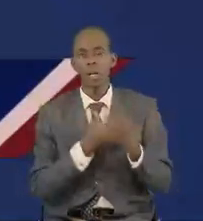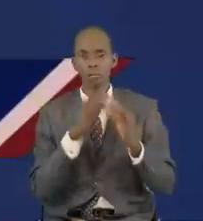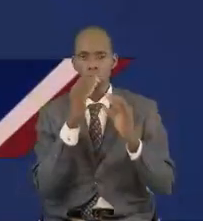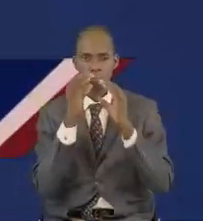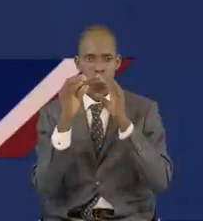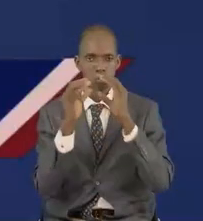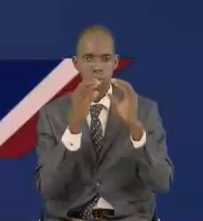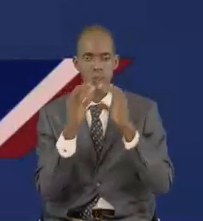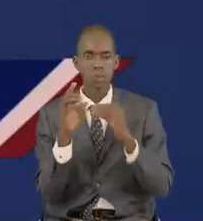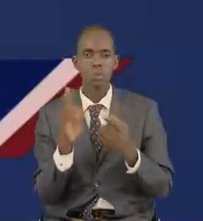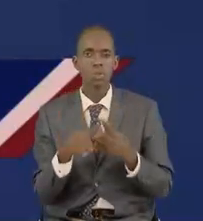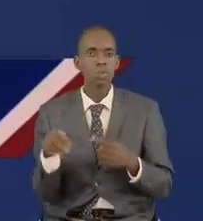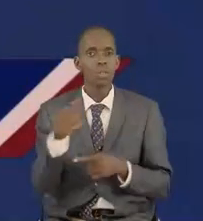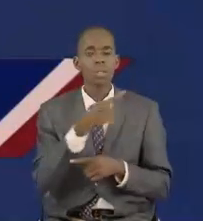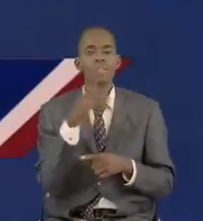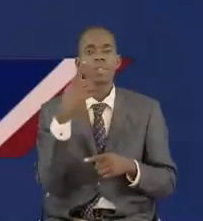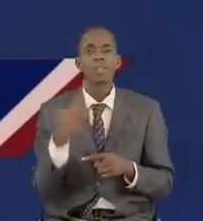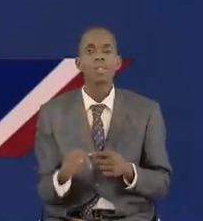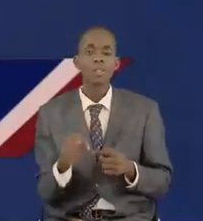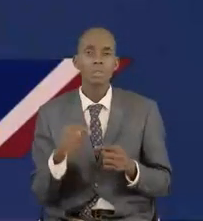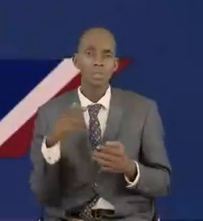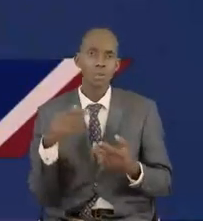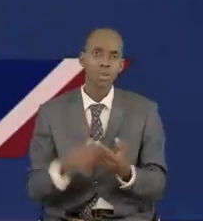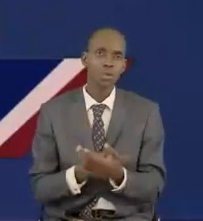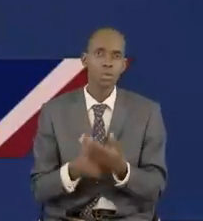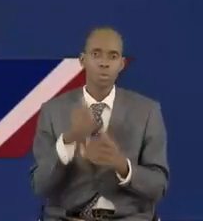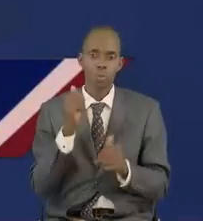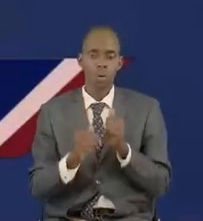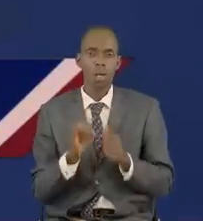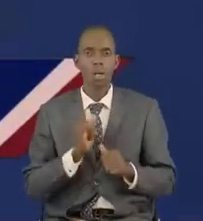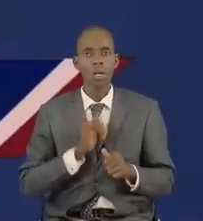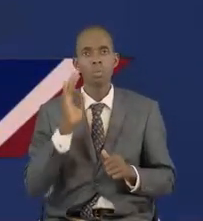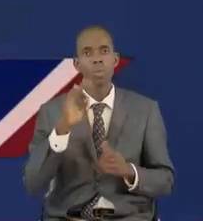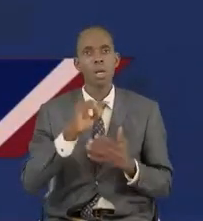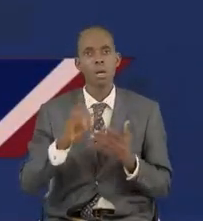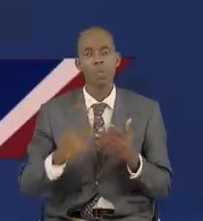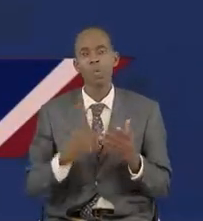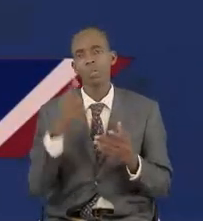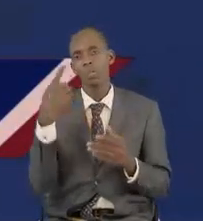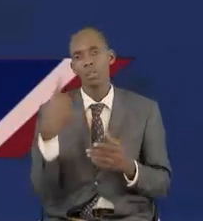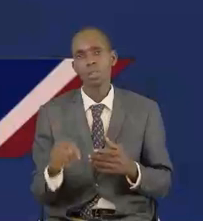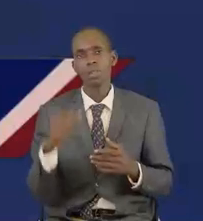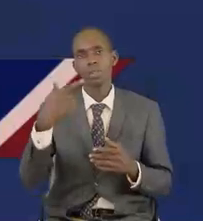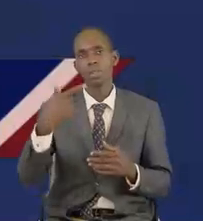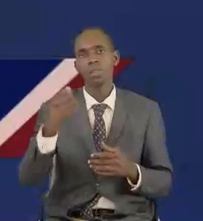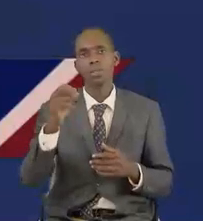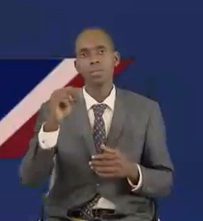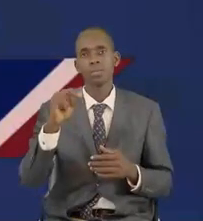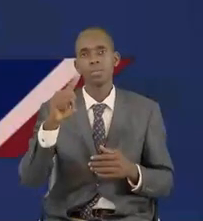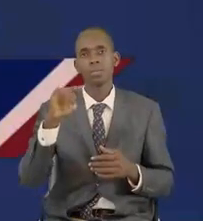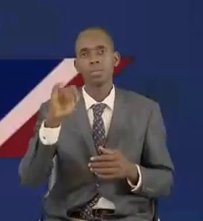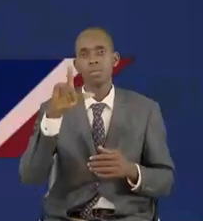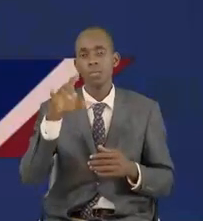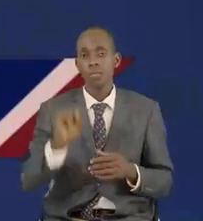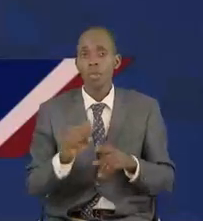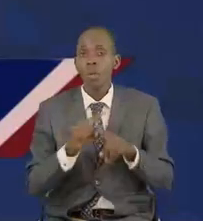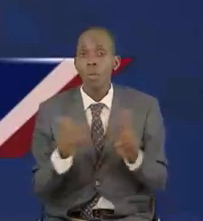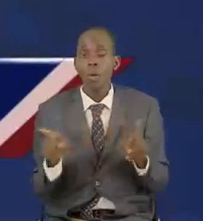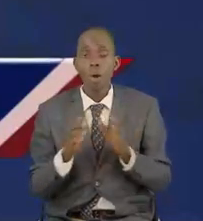il suffit d'après une révélation que j'ai monté je l'ai exposé l'évangile que je prêche parmi les païens je